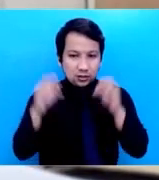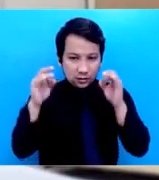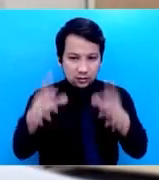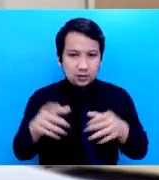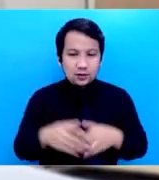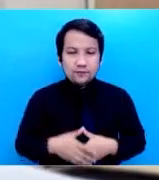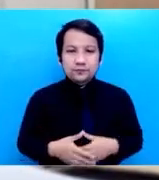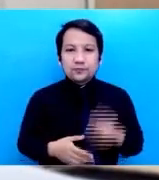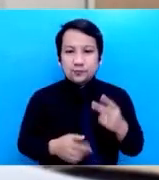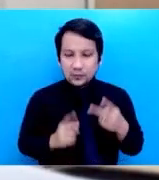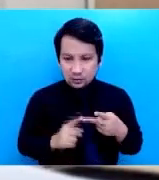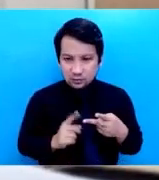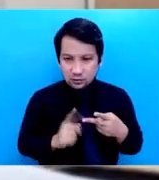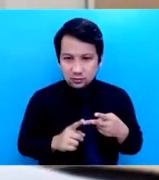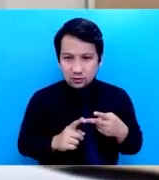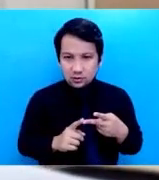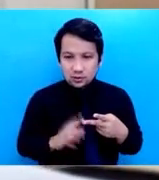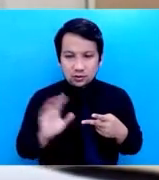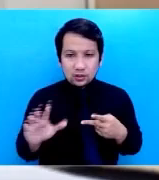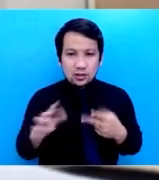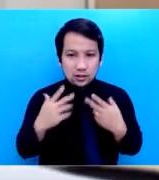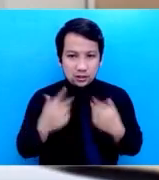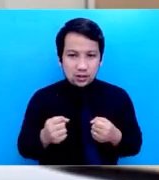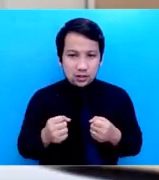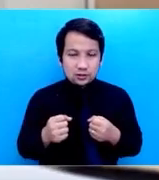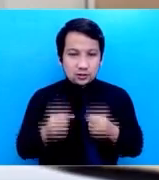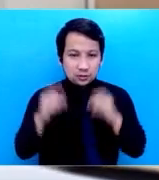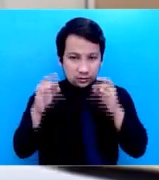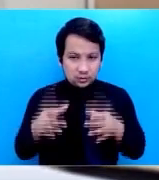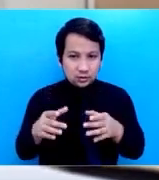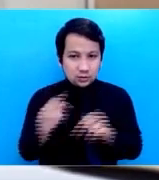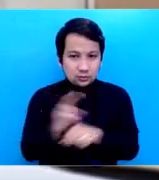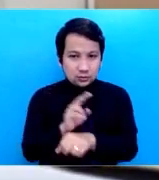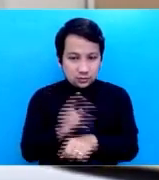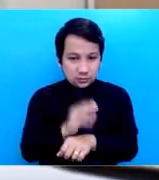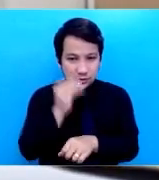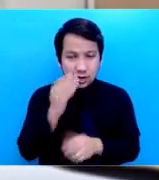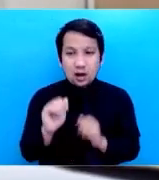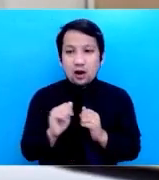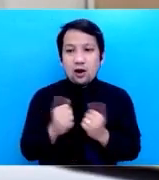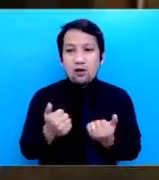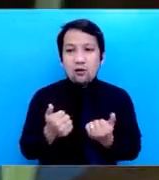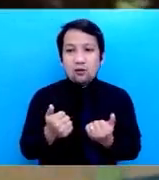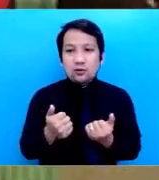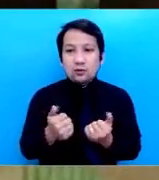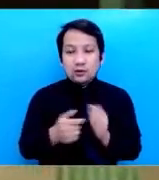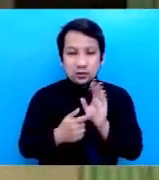Number two is yung health risk naman nung gumagamit din. Paano kung infected siya?